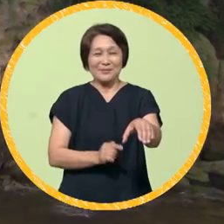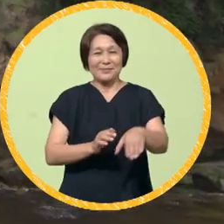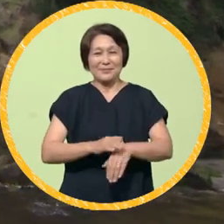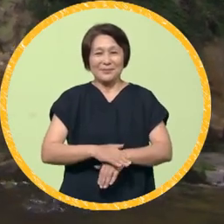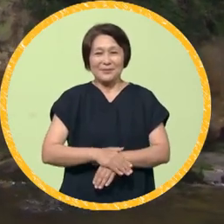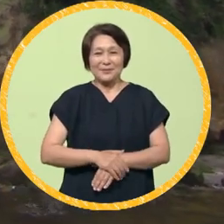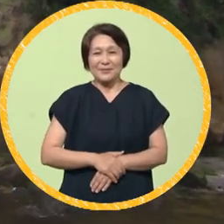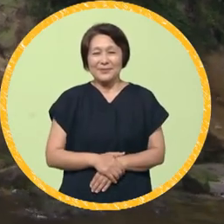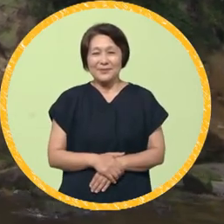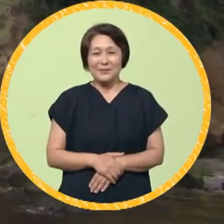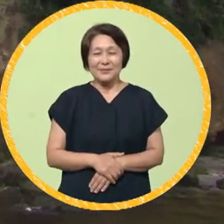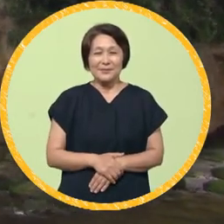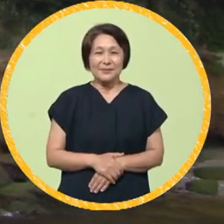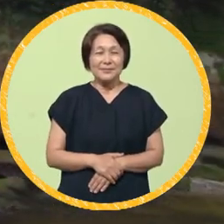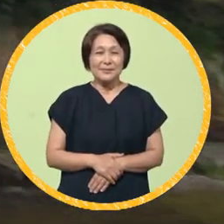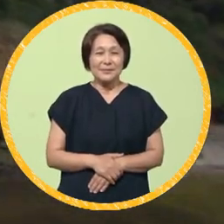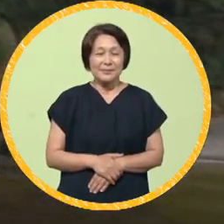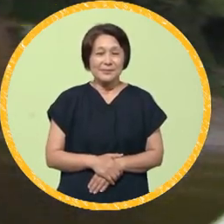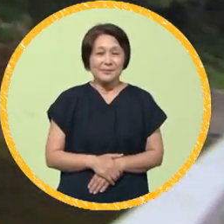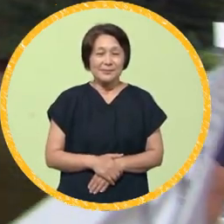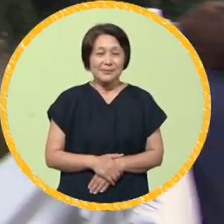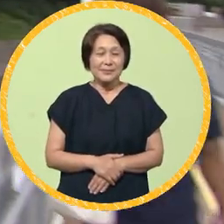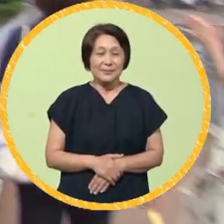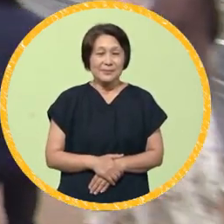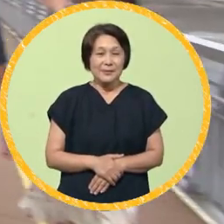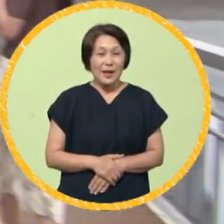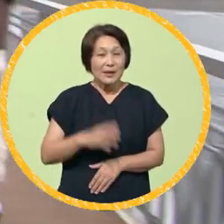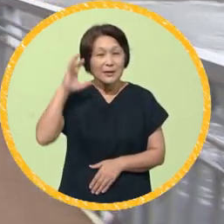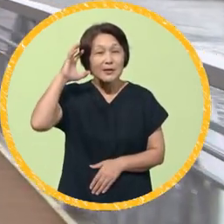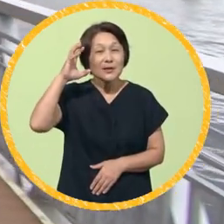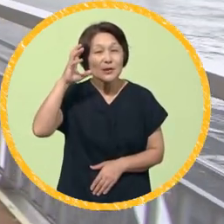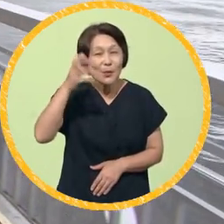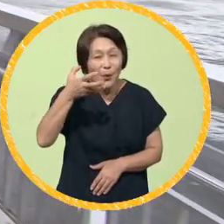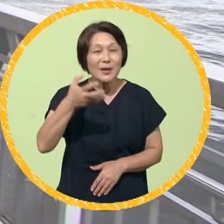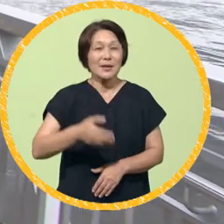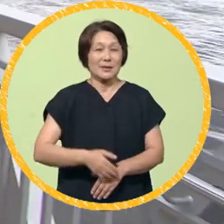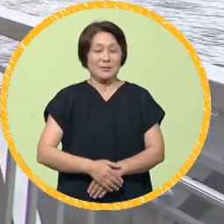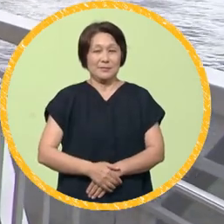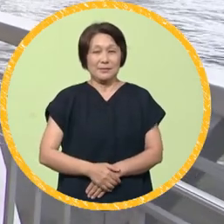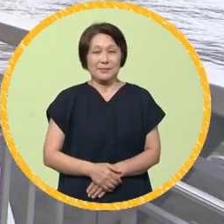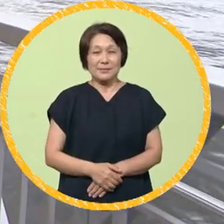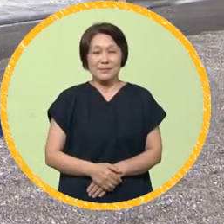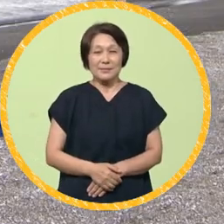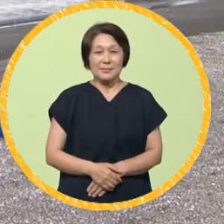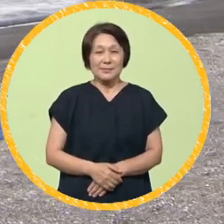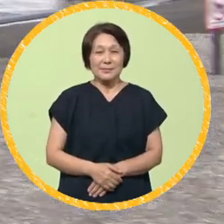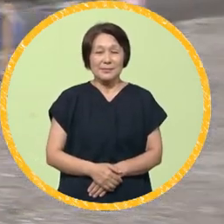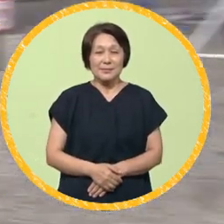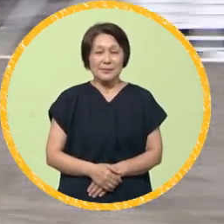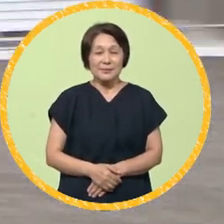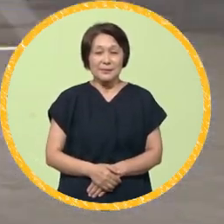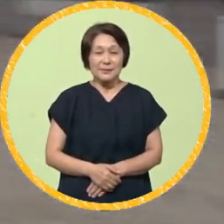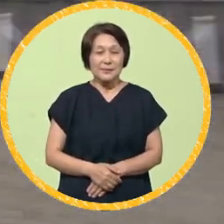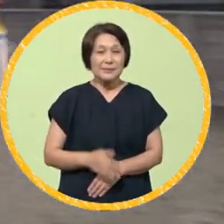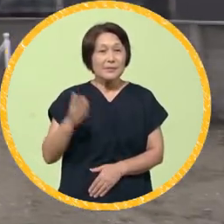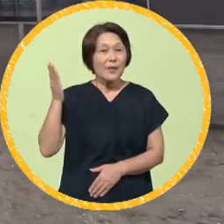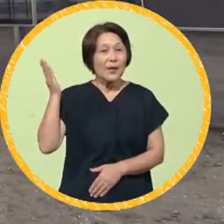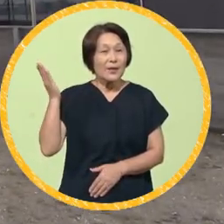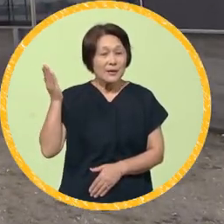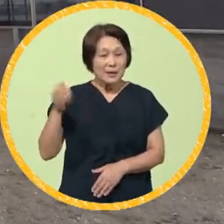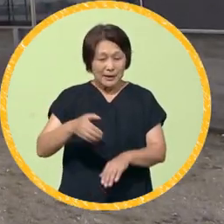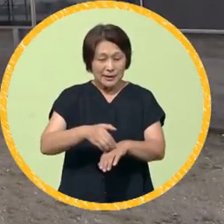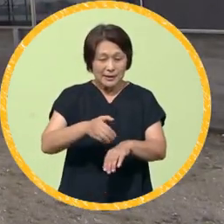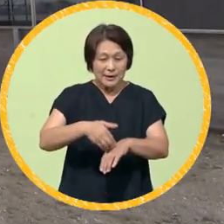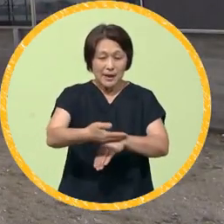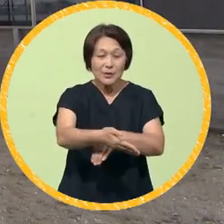っと、 はい、 いやー、すごい、 すごいですよね、本当に。 東京湾に浮かぶ無人島